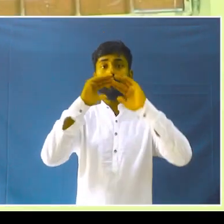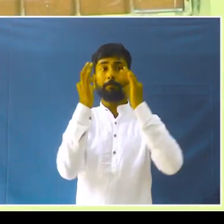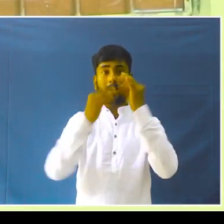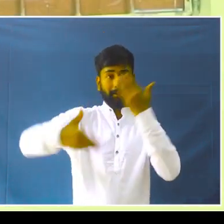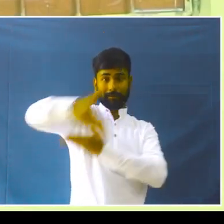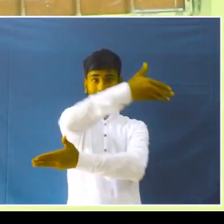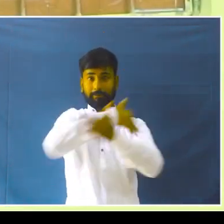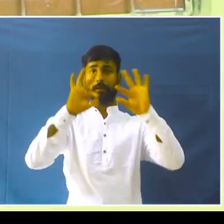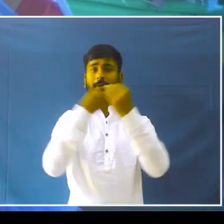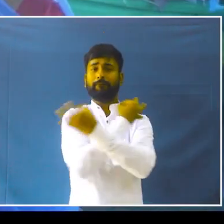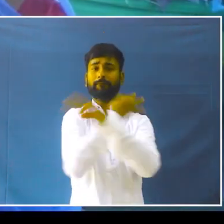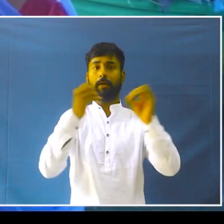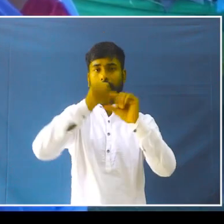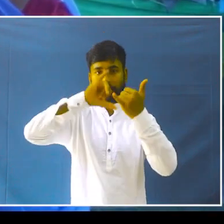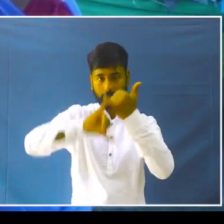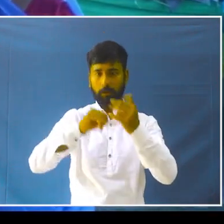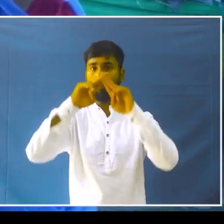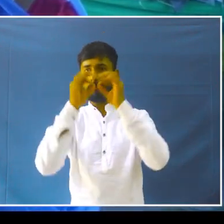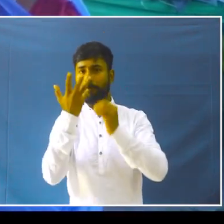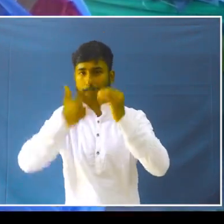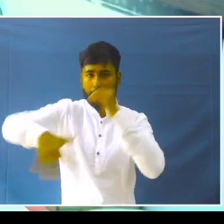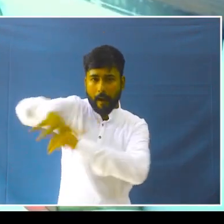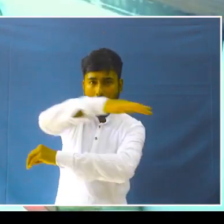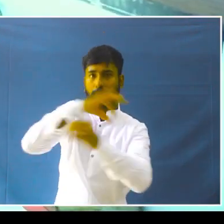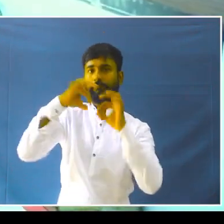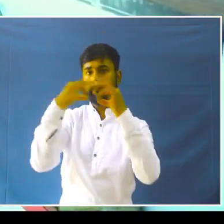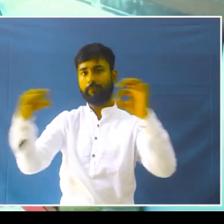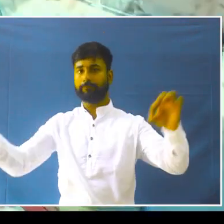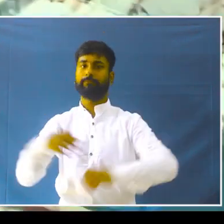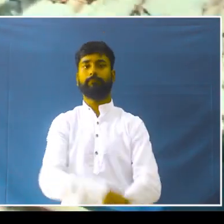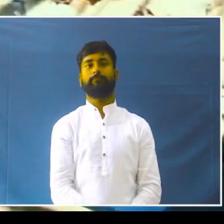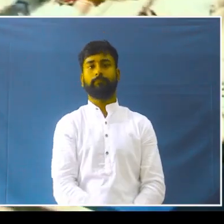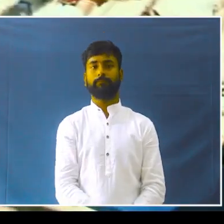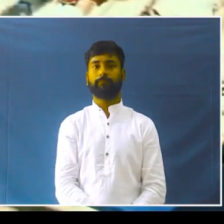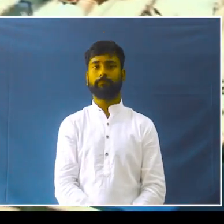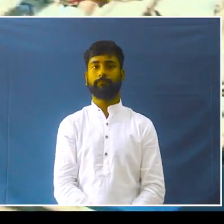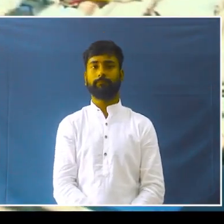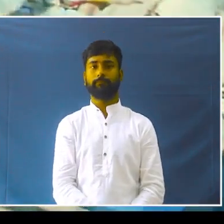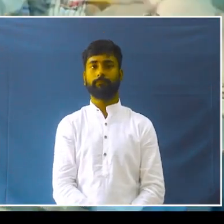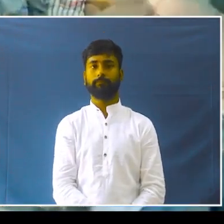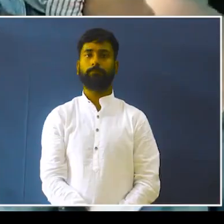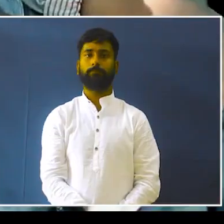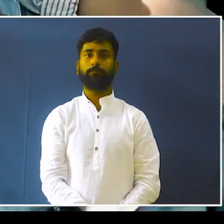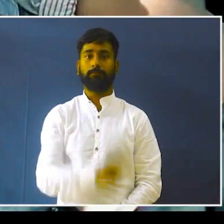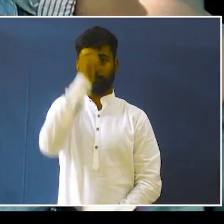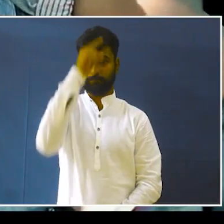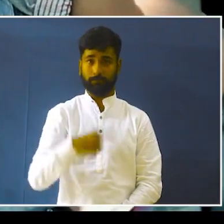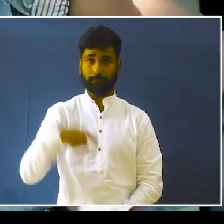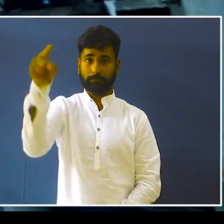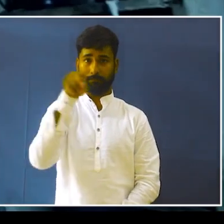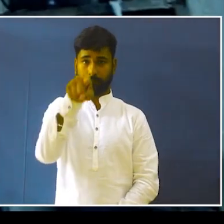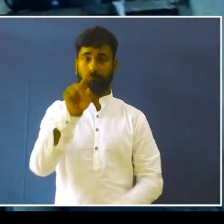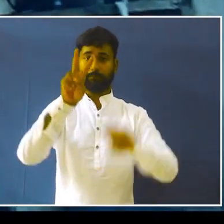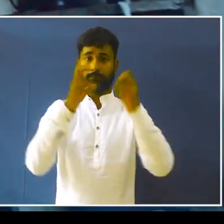गरीब परिवारों को सामाजिक सुरक्षा के साथ साथ आर्थिक सुरक्षा भी मिले। देश का गरीब भी रोजगार